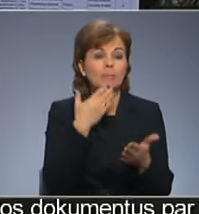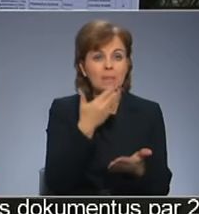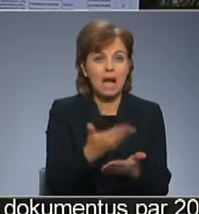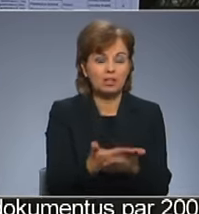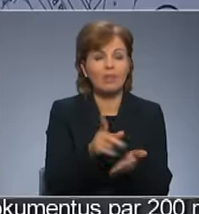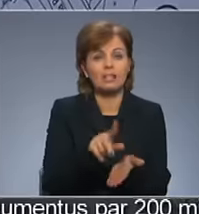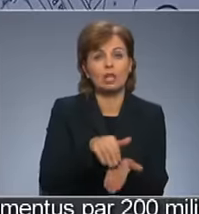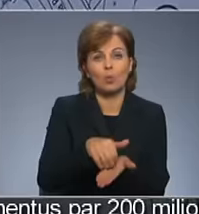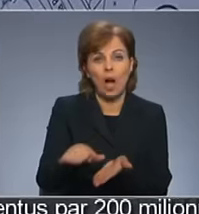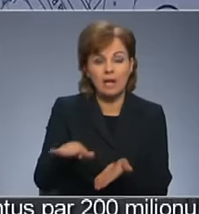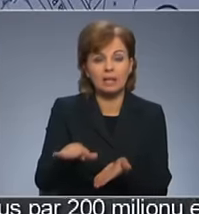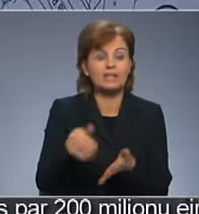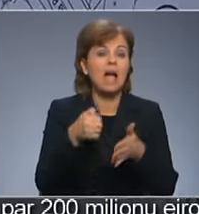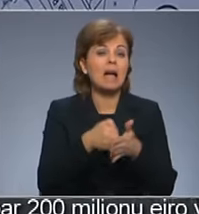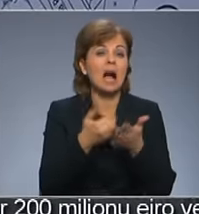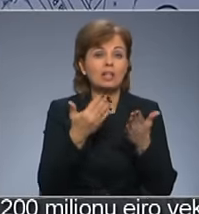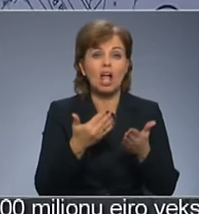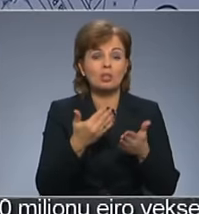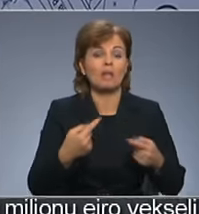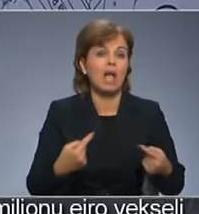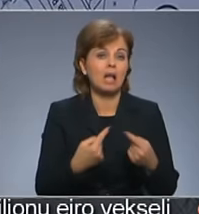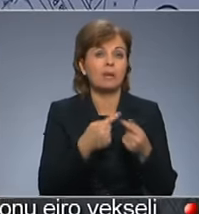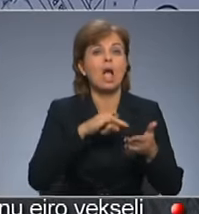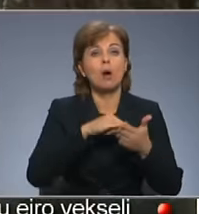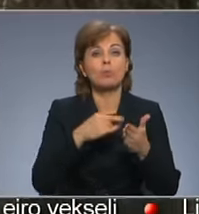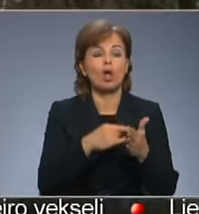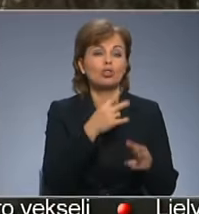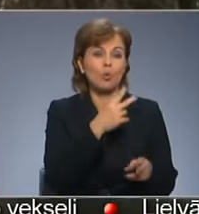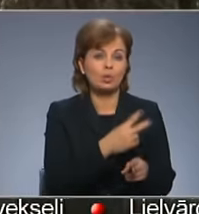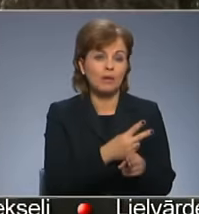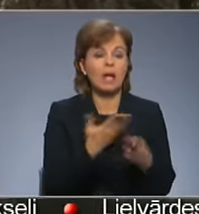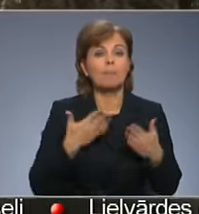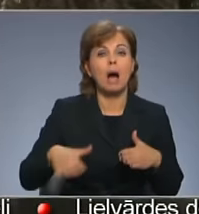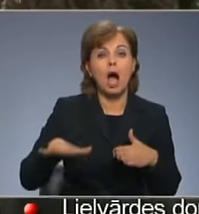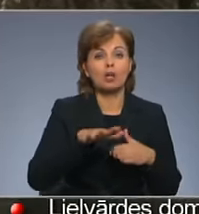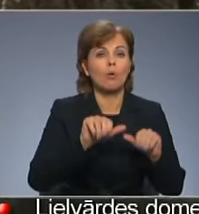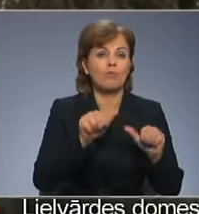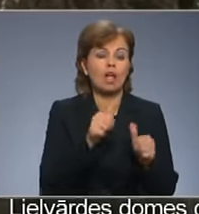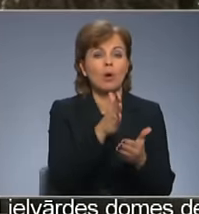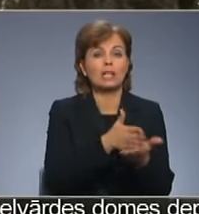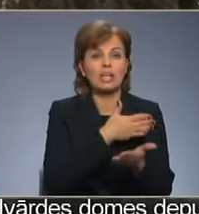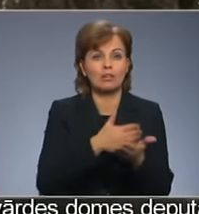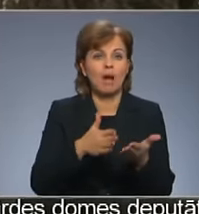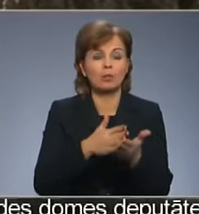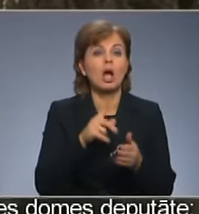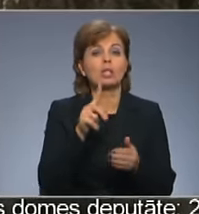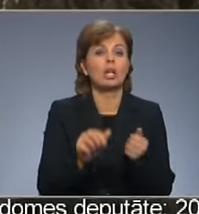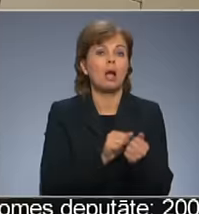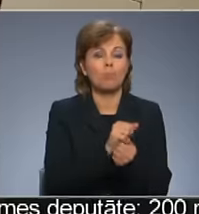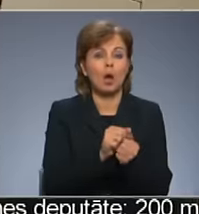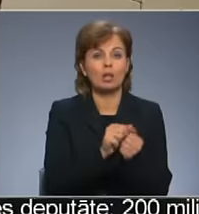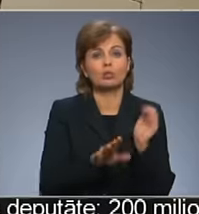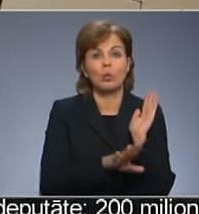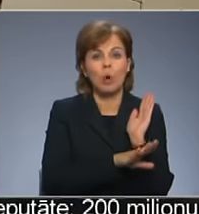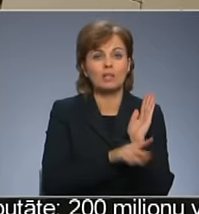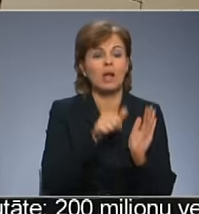ir noraidīts. Gala rezultāts neatbilst projektēšanas uzdevumam – parku veidot, tajā likvidējot tikai bojātos kokus.